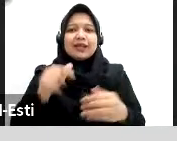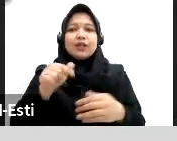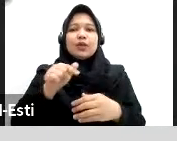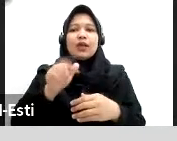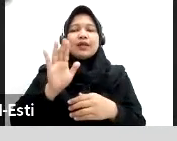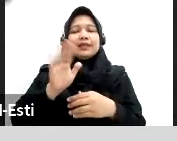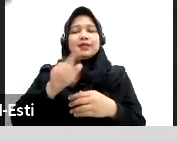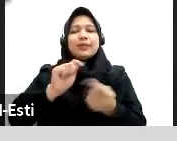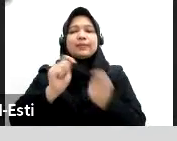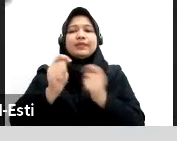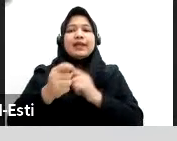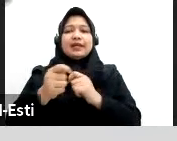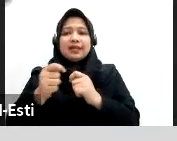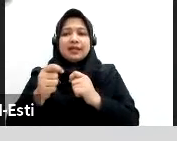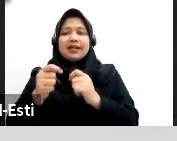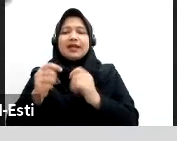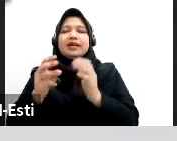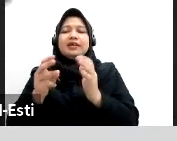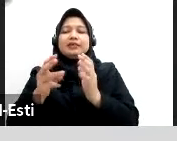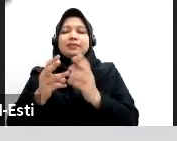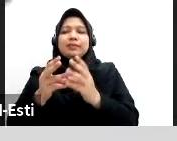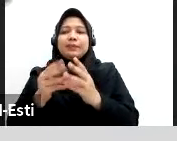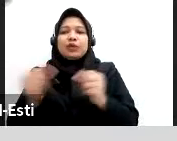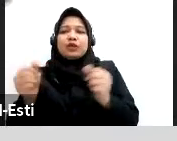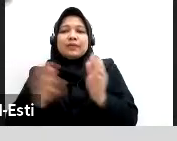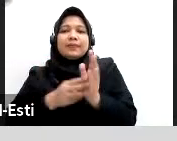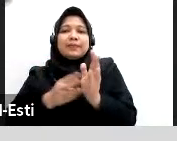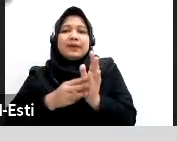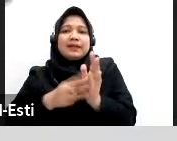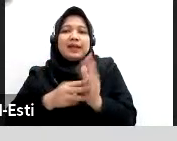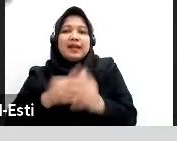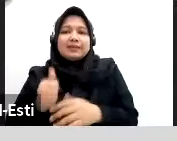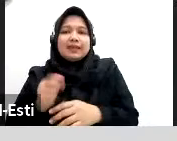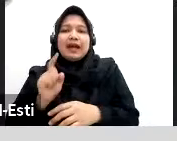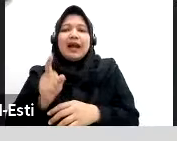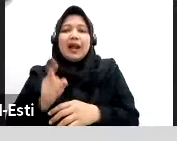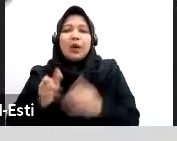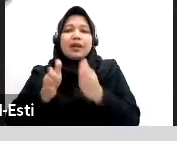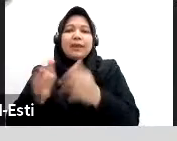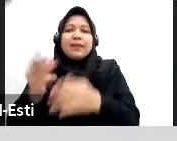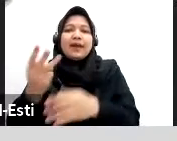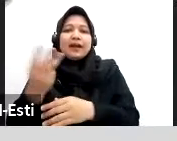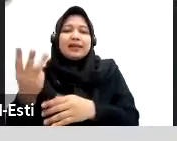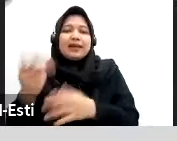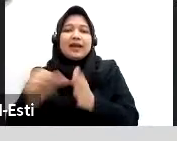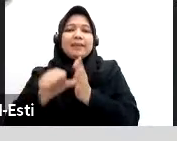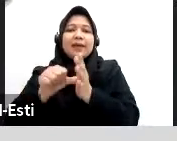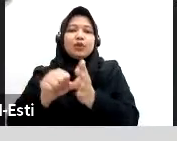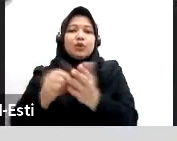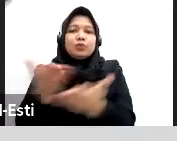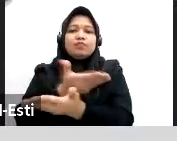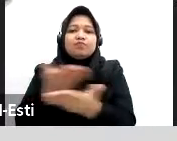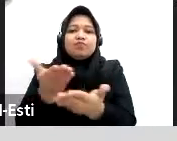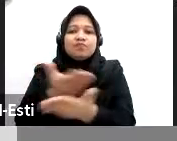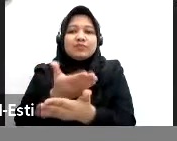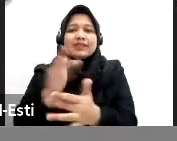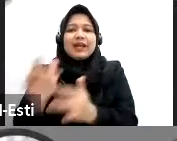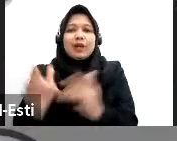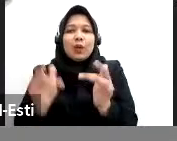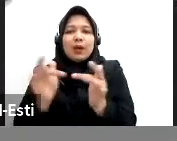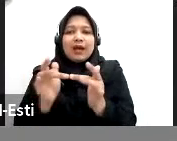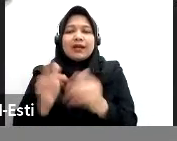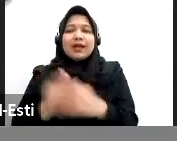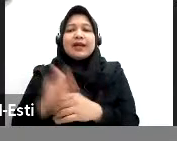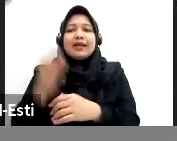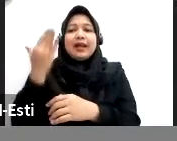apabila kemudian penyelesaiannya difasilitasi oleh pihak ketiga secara online dan game tadi klarifikasi dari